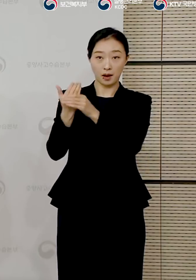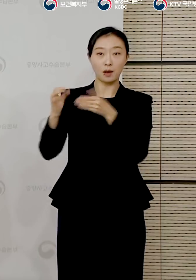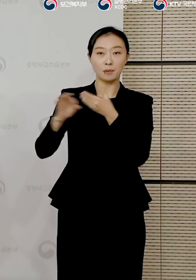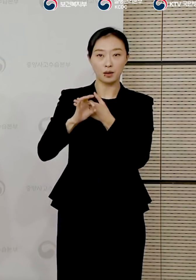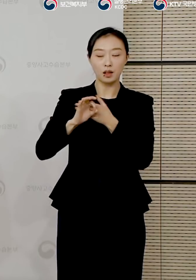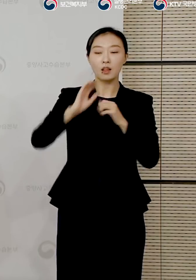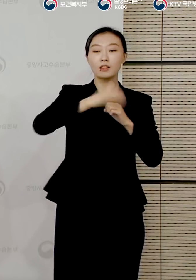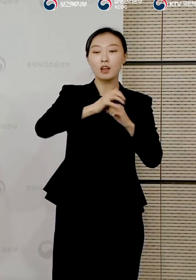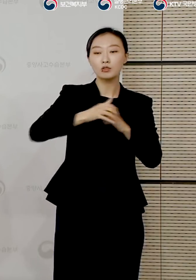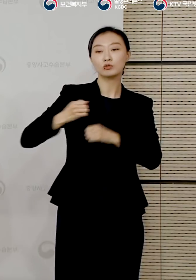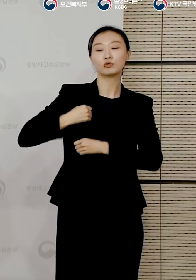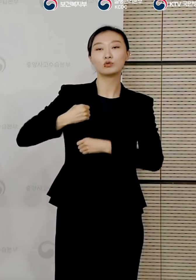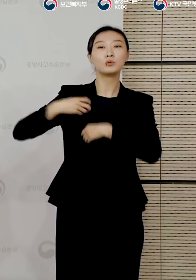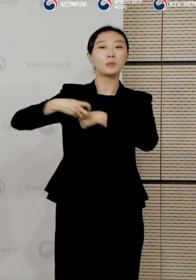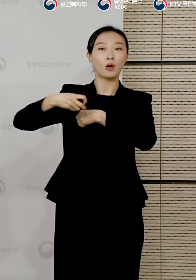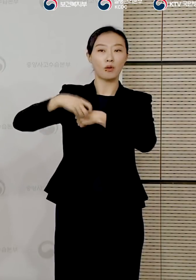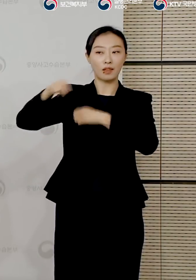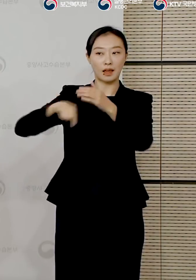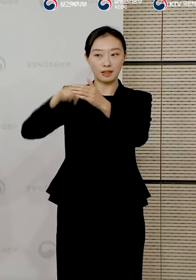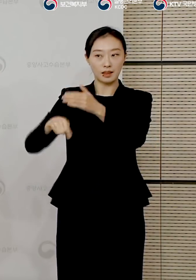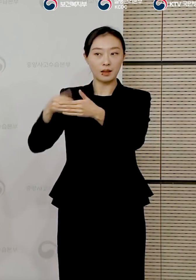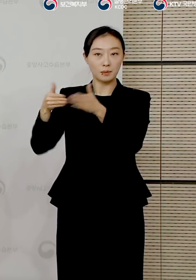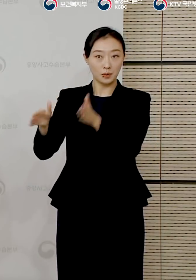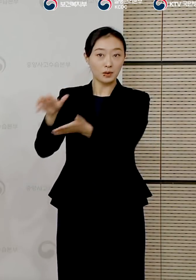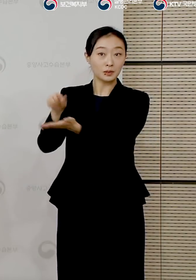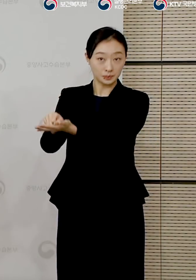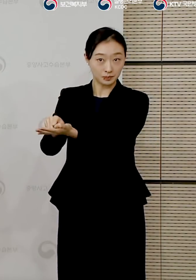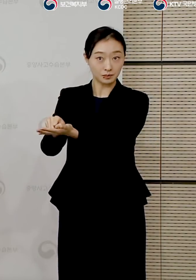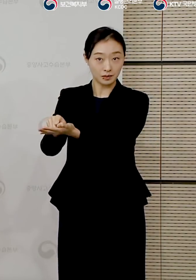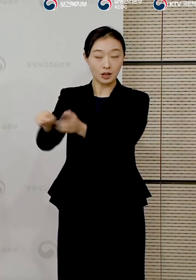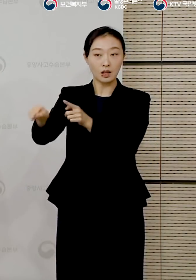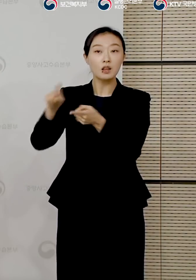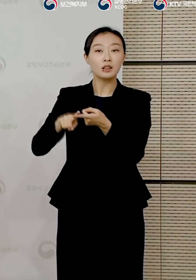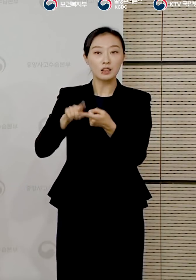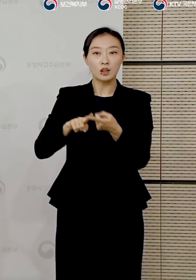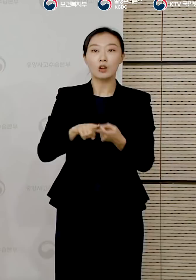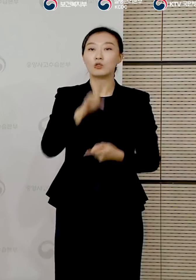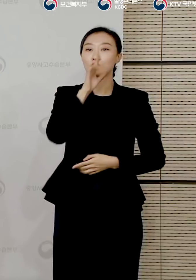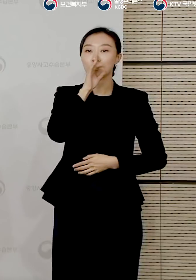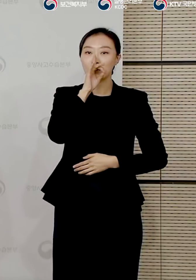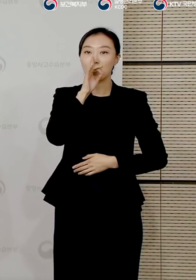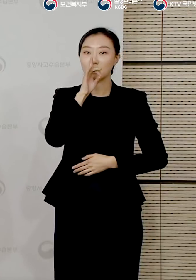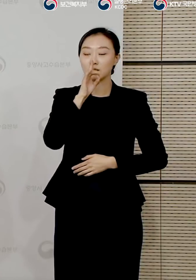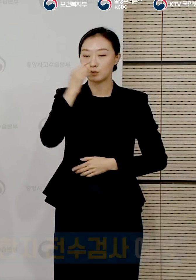이송할 예정으로 이는 국립중앙의료원의 통제하에 진행될 예정입니다.